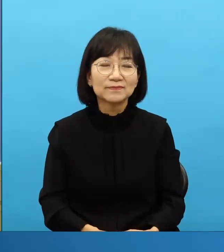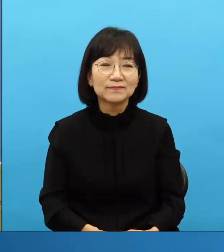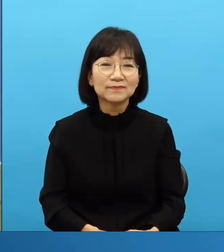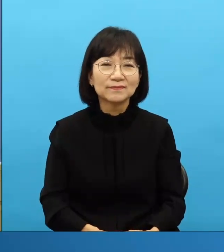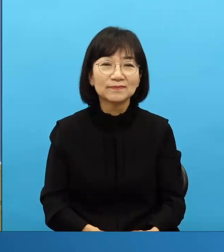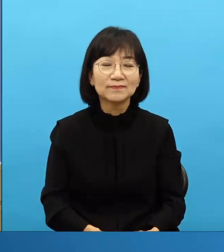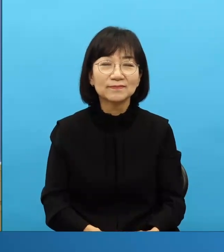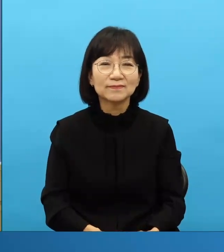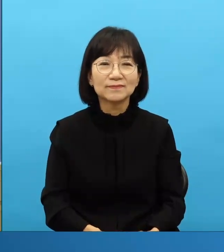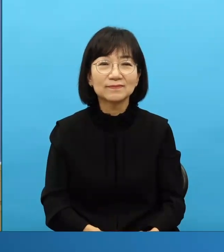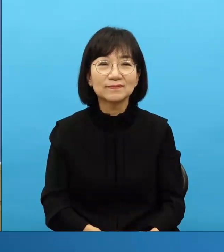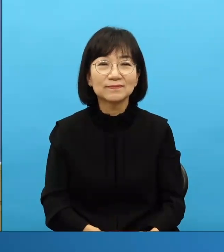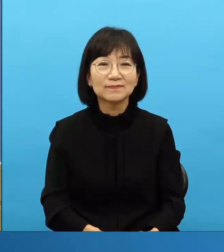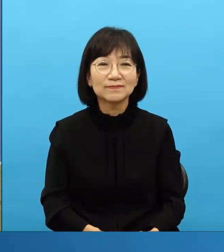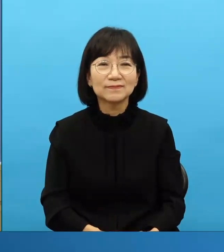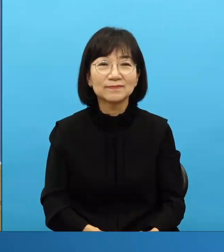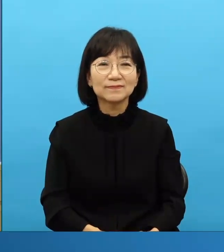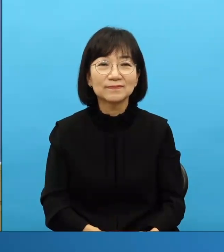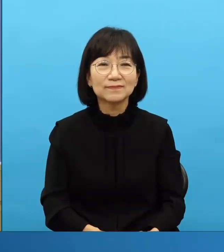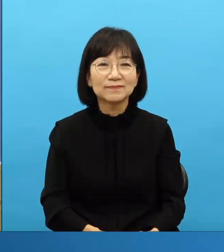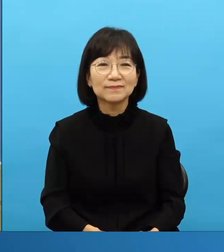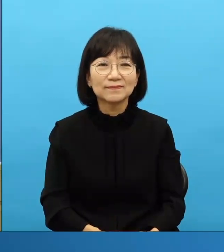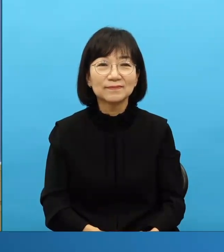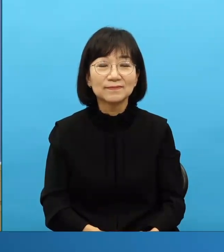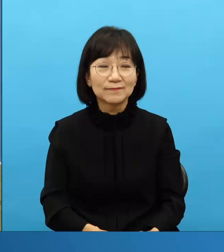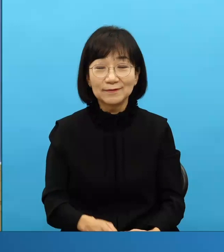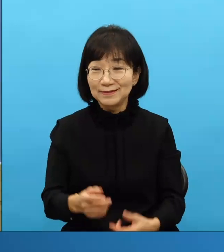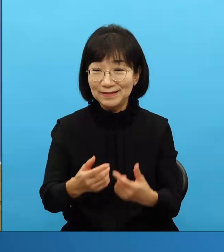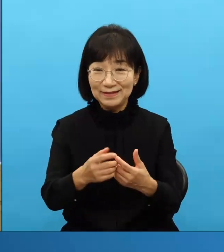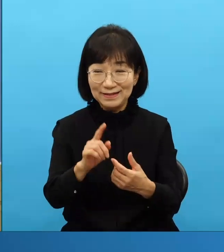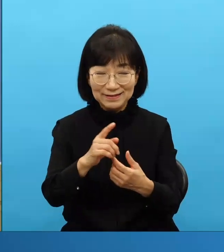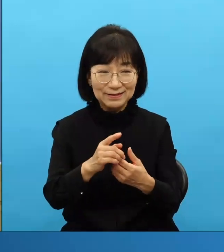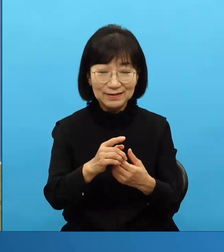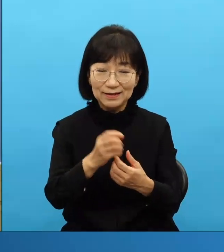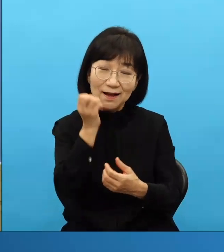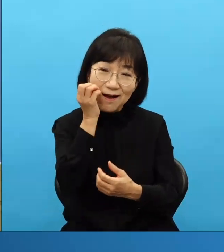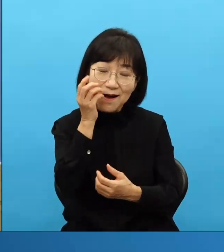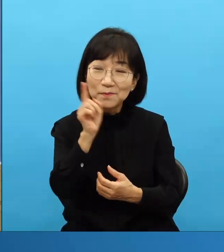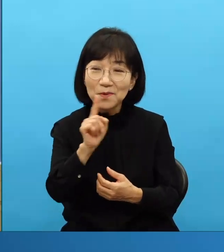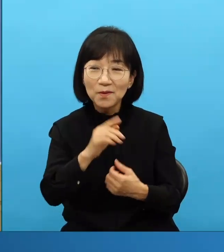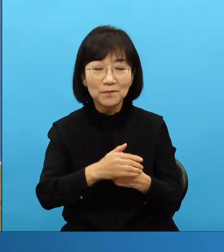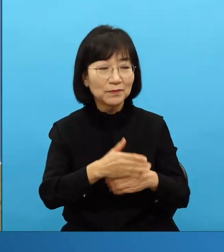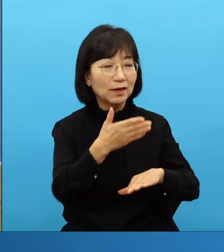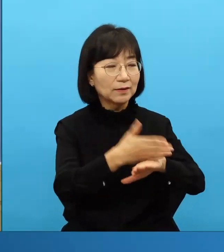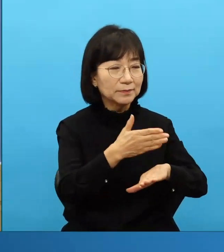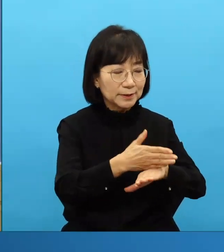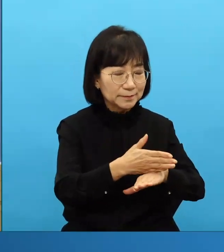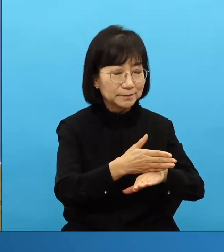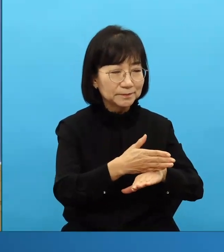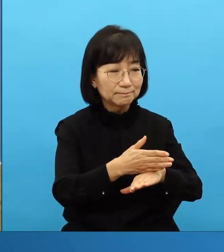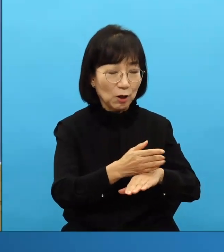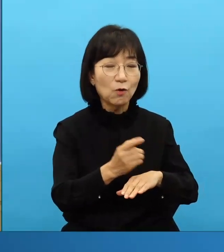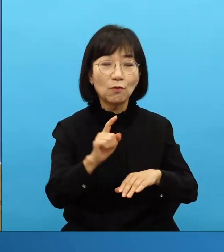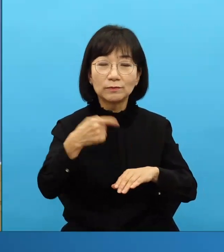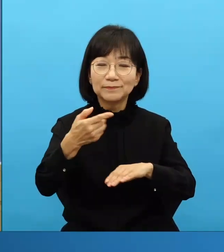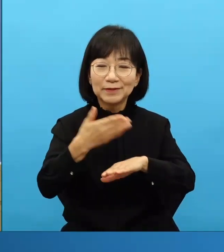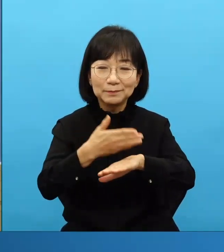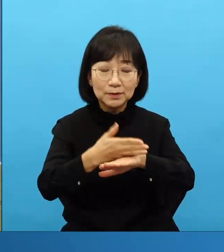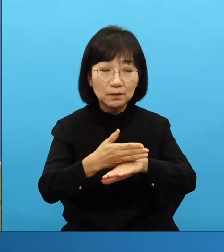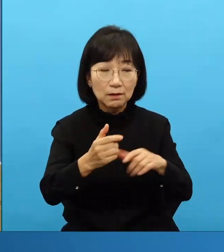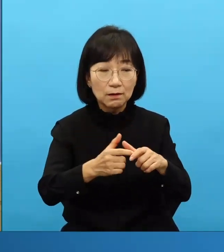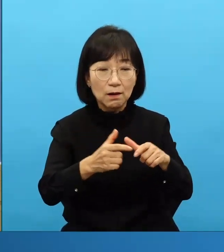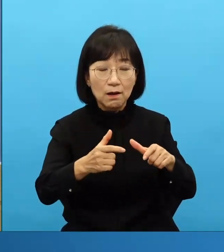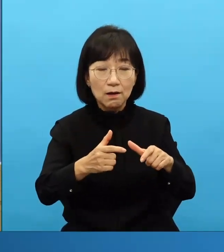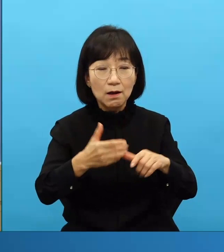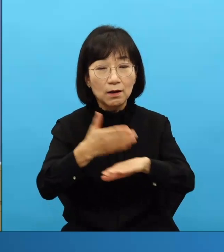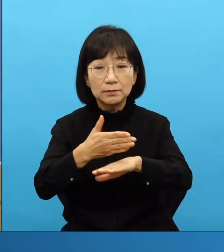a original principle of giving 감사는요, thanks. 하면 할수록 더 풍성해지는 거예요. Giving thanks, the more you do it, the more abundant it